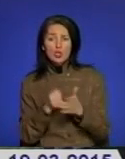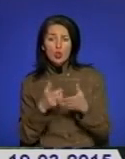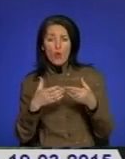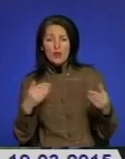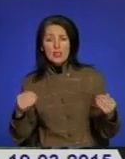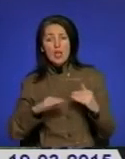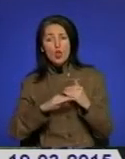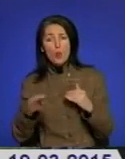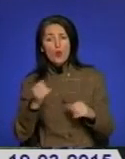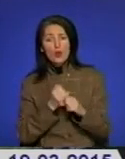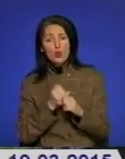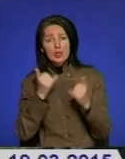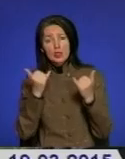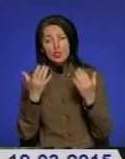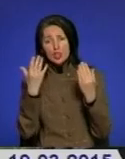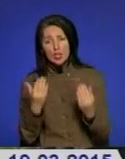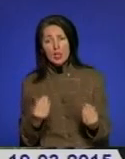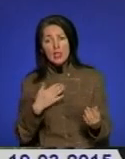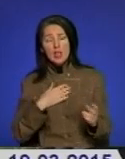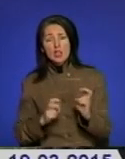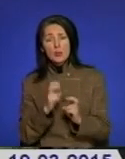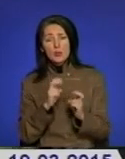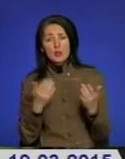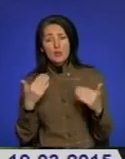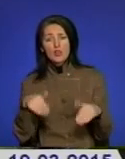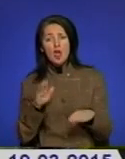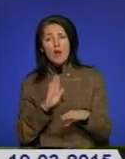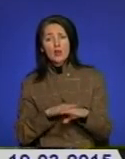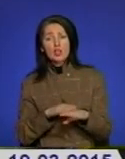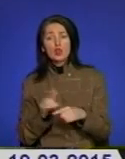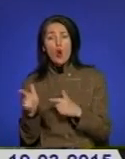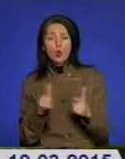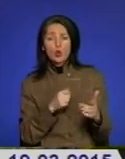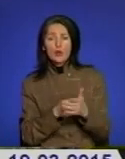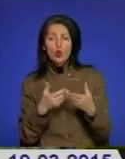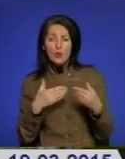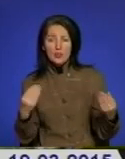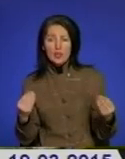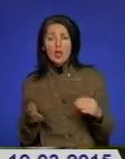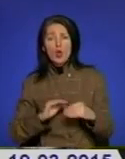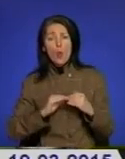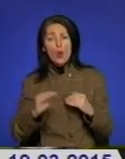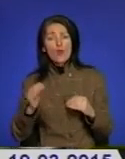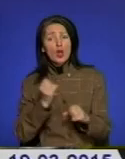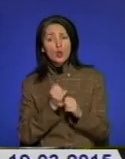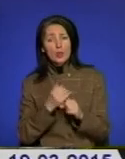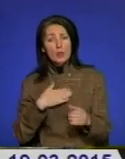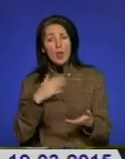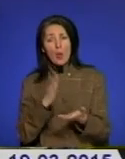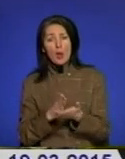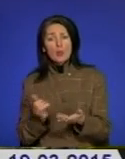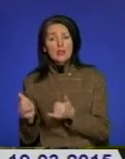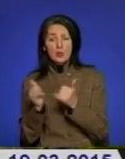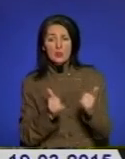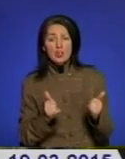На нинішній день наші підприємства вже фактично готові до весняно-польових робіт. Ми маємо забезпеченість